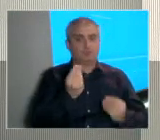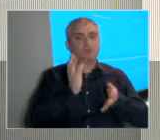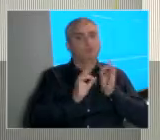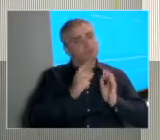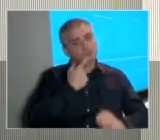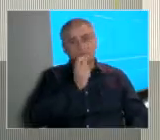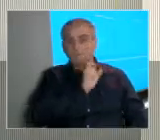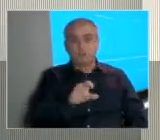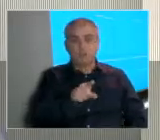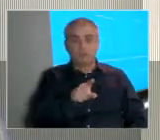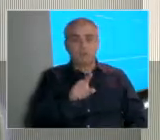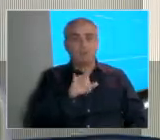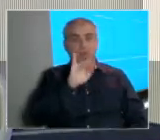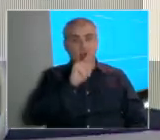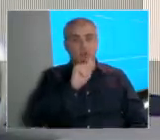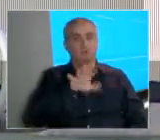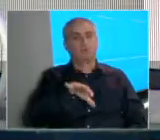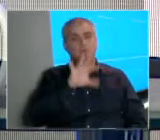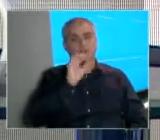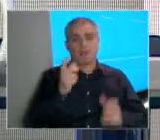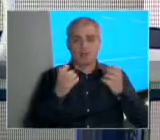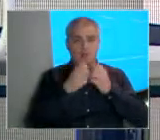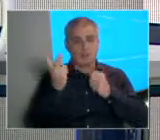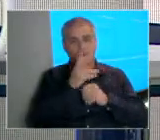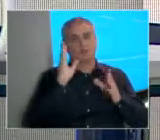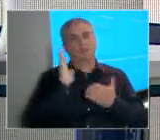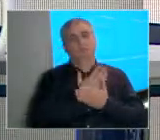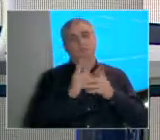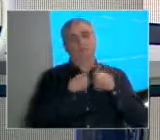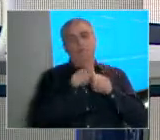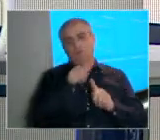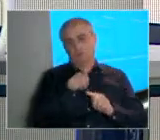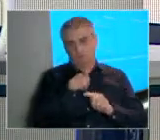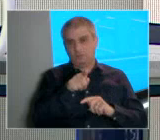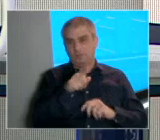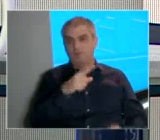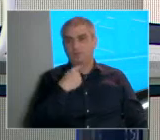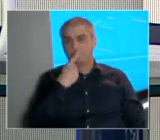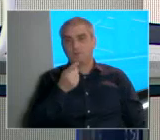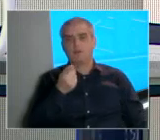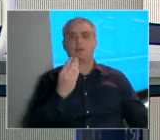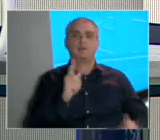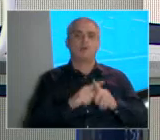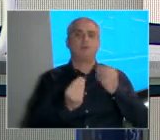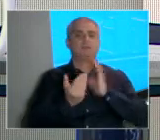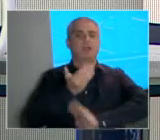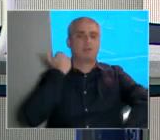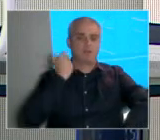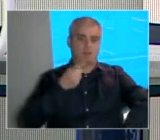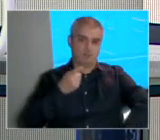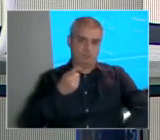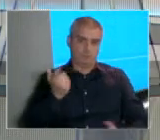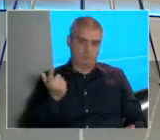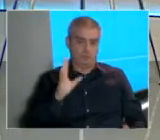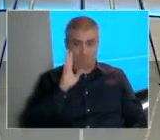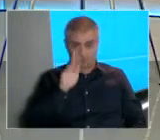משפטי בכיר מאשים, חיות בחרה שהרכב שיפסוק מותה, ויאיר אלטמן מכנה את זה משחק מחור, אפרופו הדיון